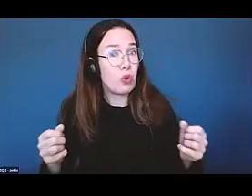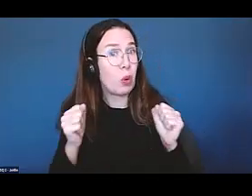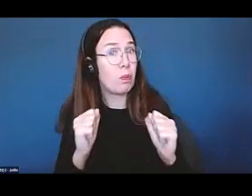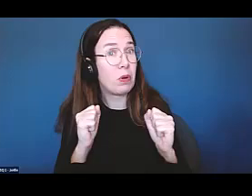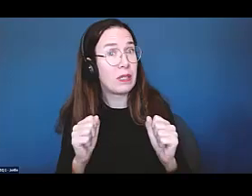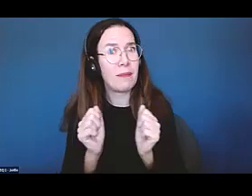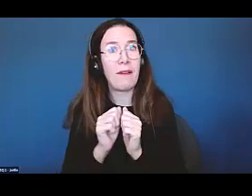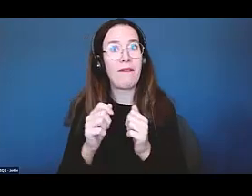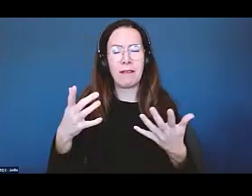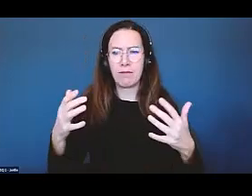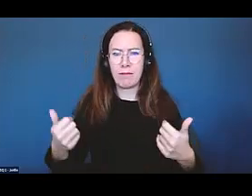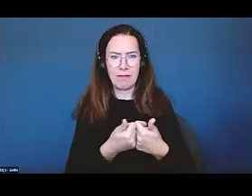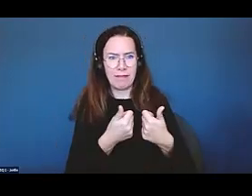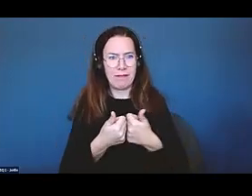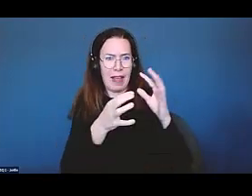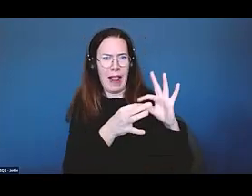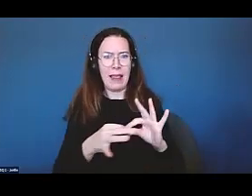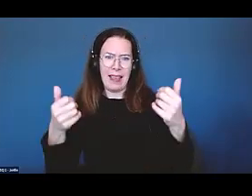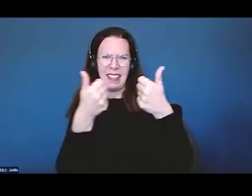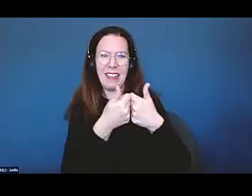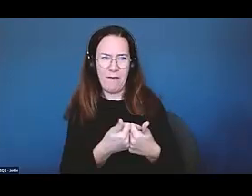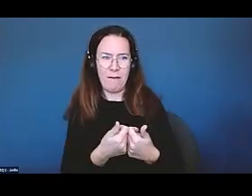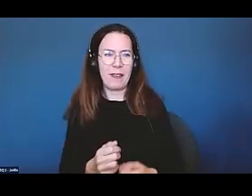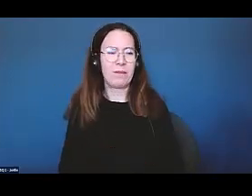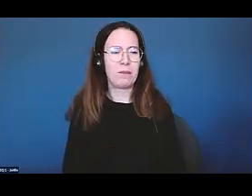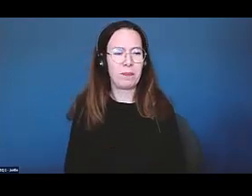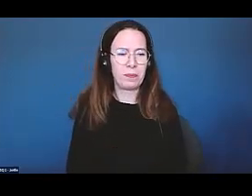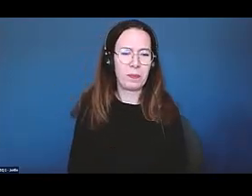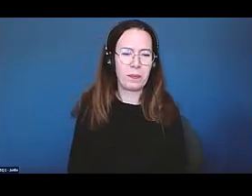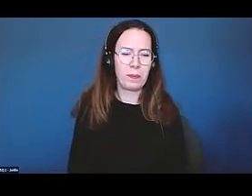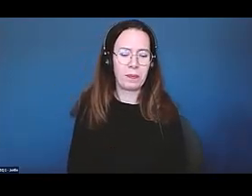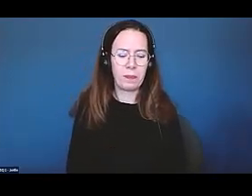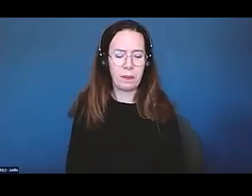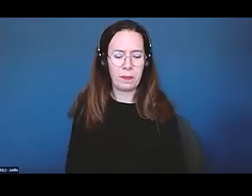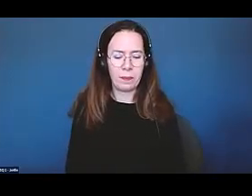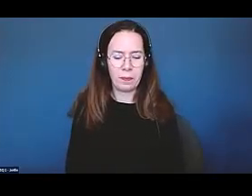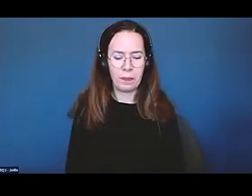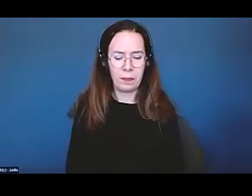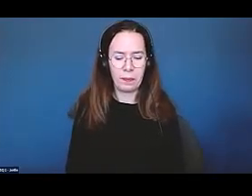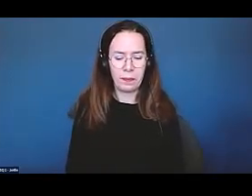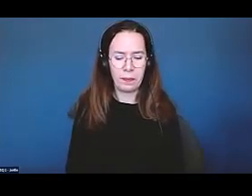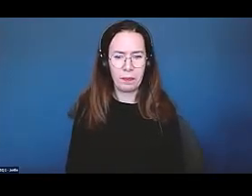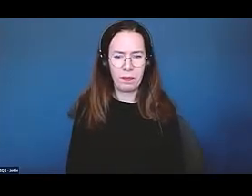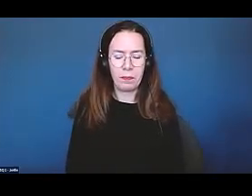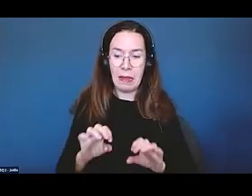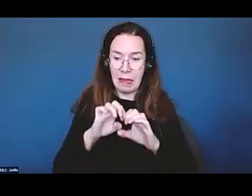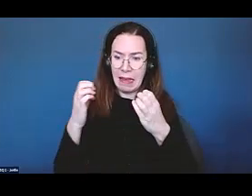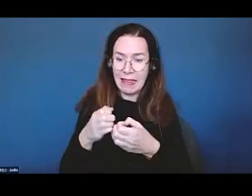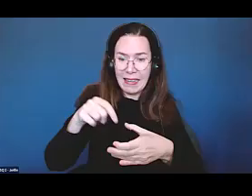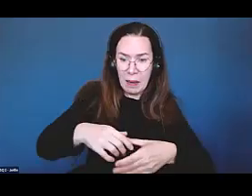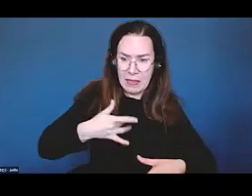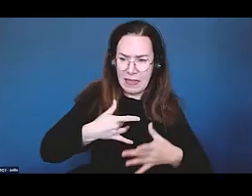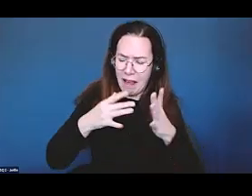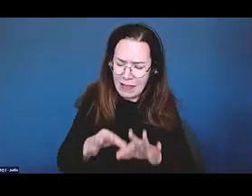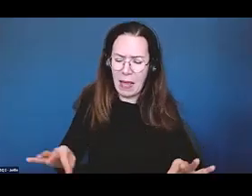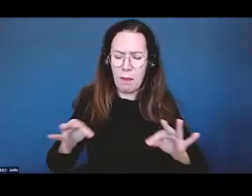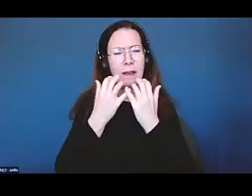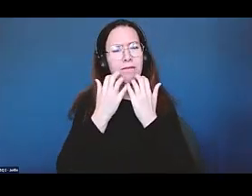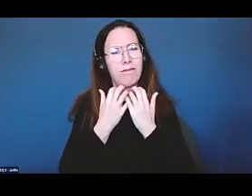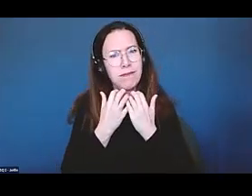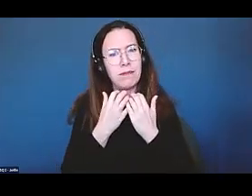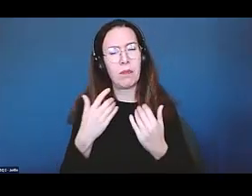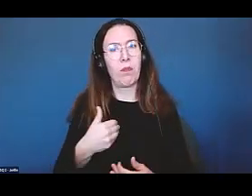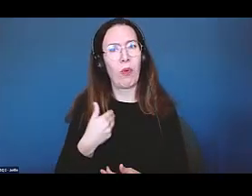solutions avec les défis, enfin par rapport aux défis. Cette équipe, cette sensation d'équipe est cruciale. Cela